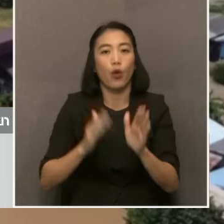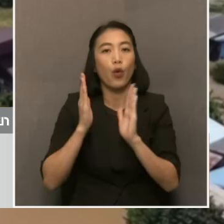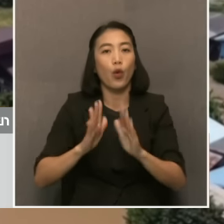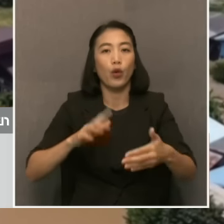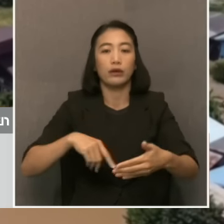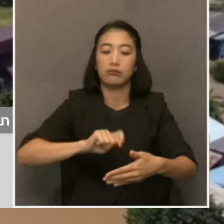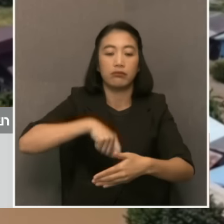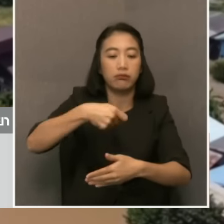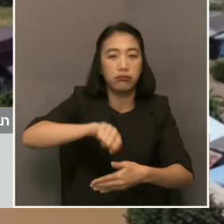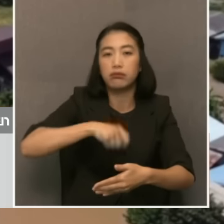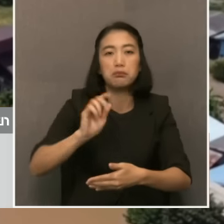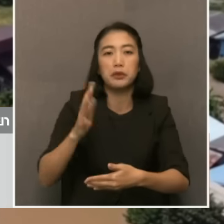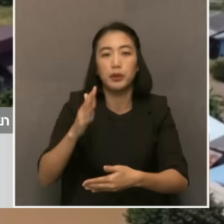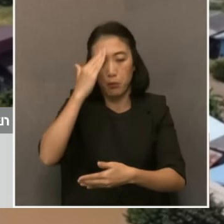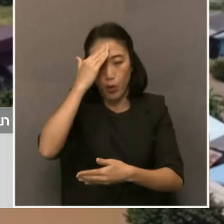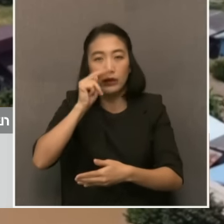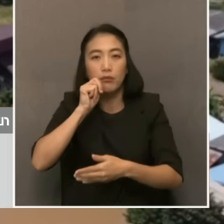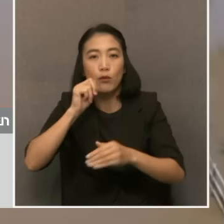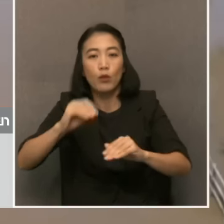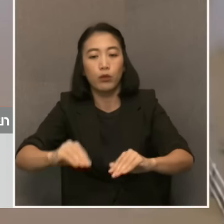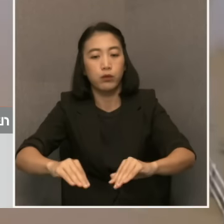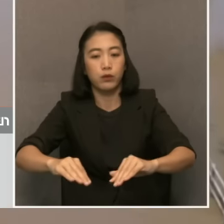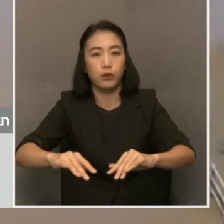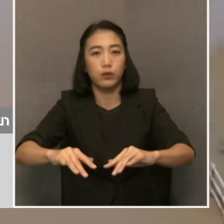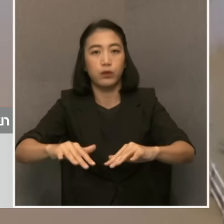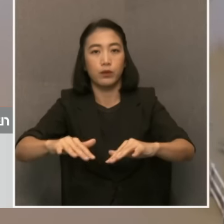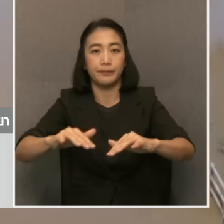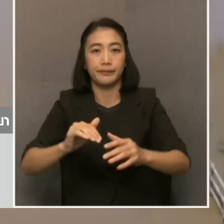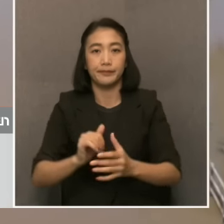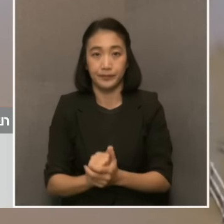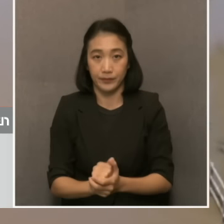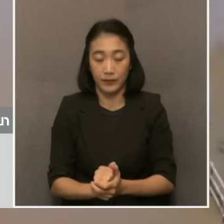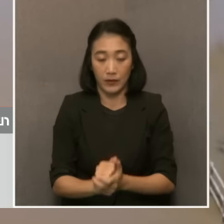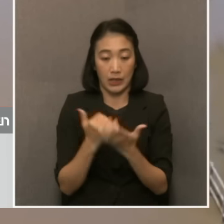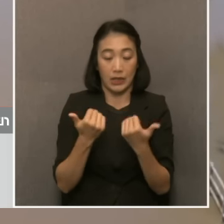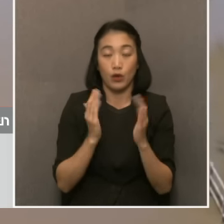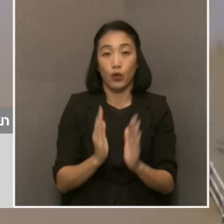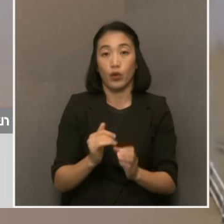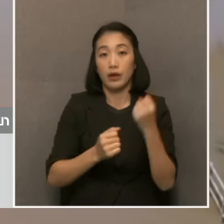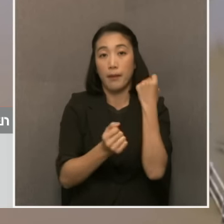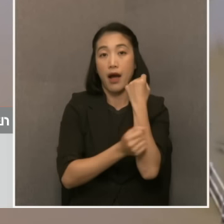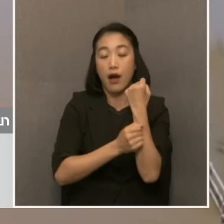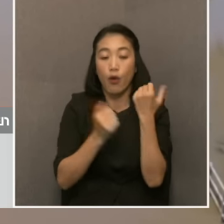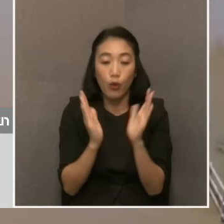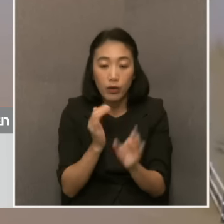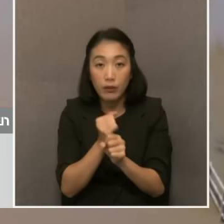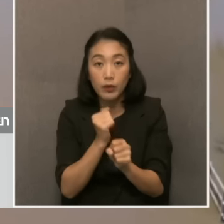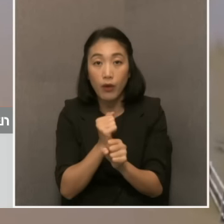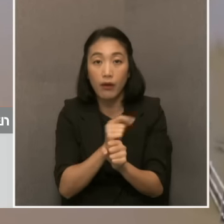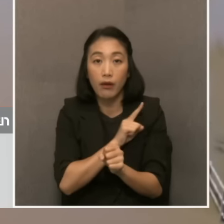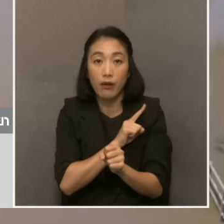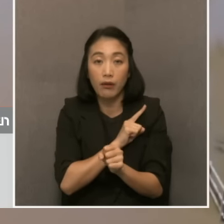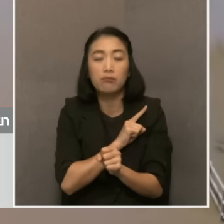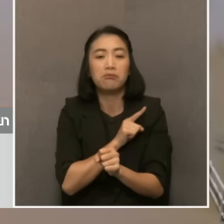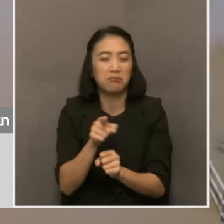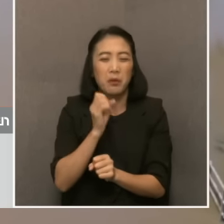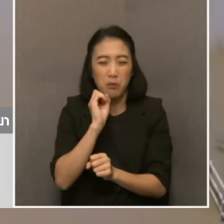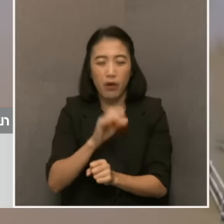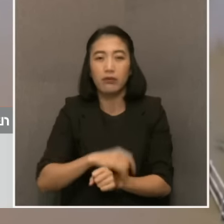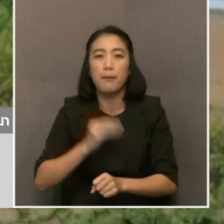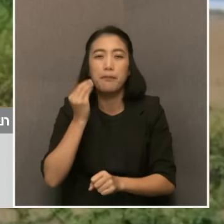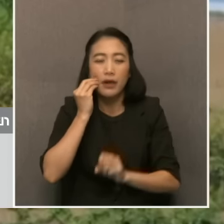คะส่วนทางด้านกำนันตำบลวัดตะกูบอกนะคะว่าบ้านเรือนในพื้นที่ที่ถูกน้ำท่วมตอนนี้เกือบๆ 400ครัวเรือน